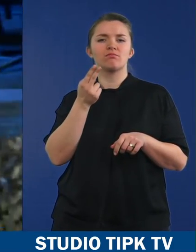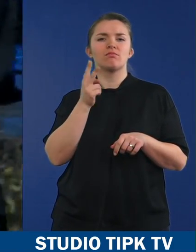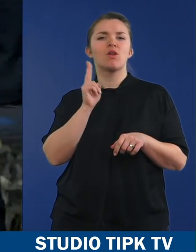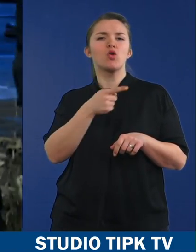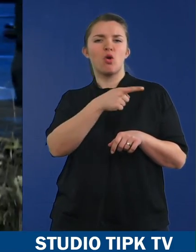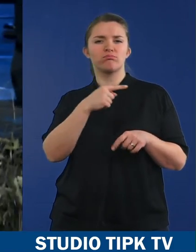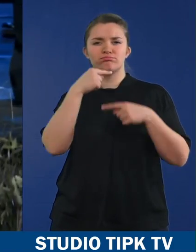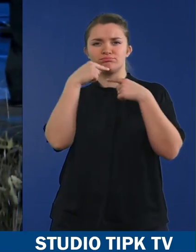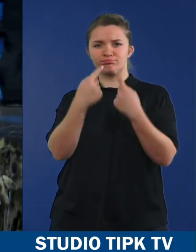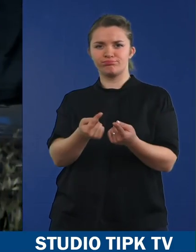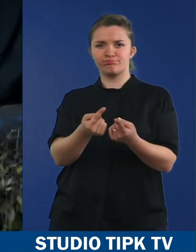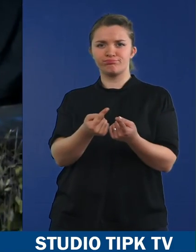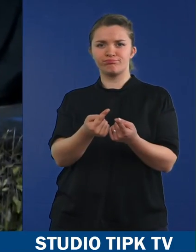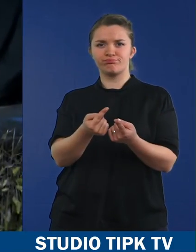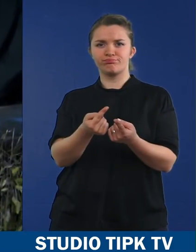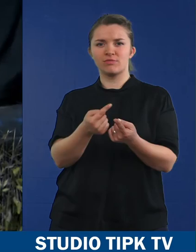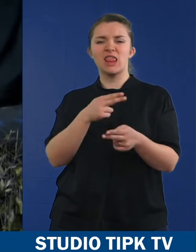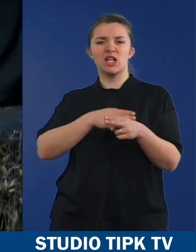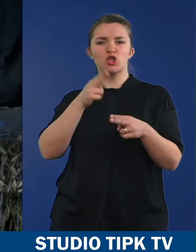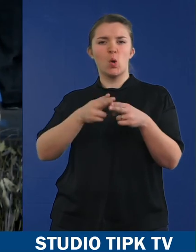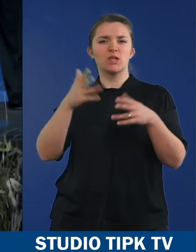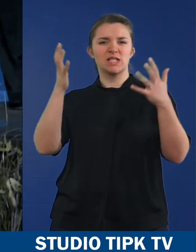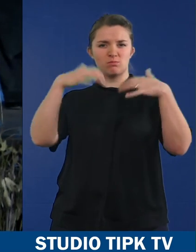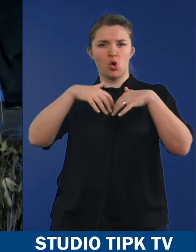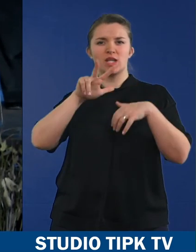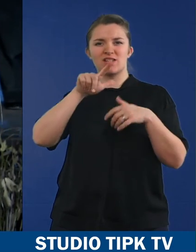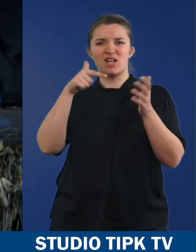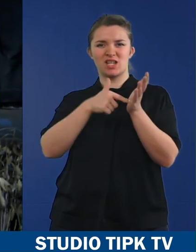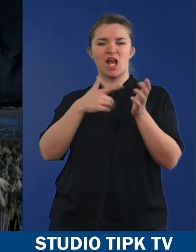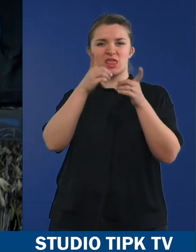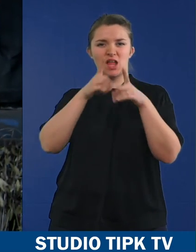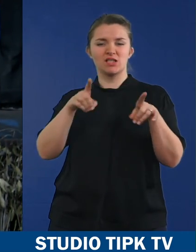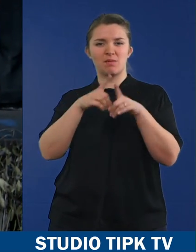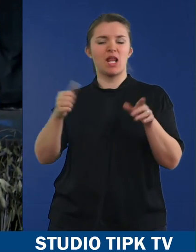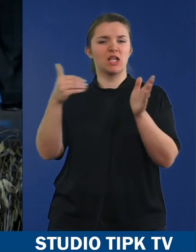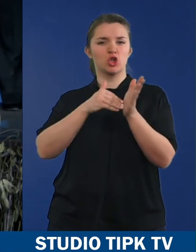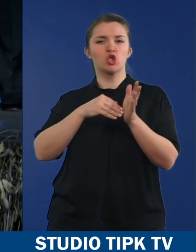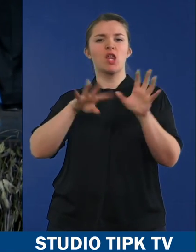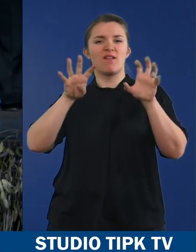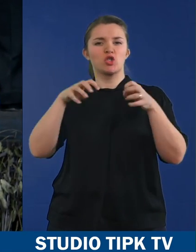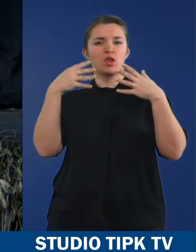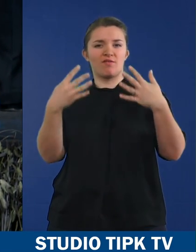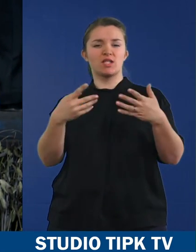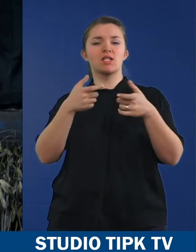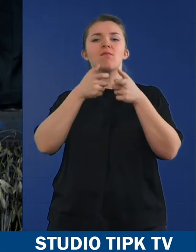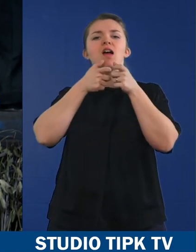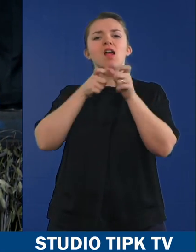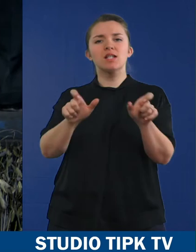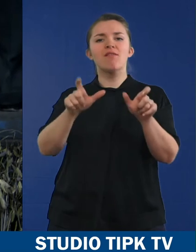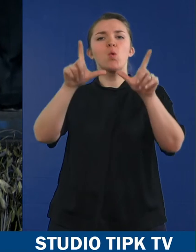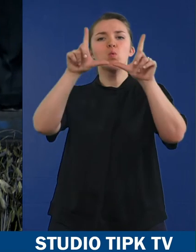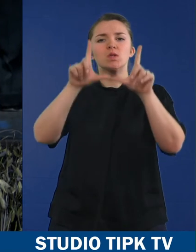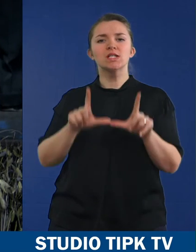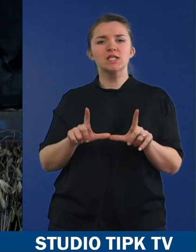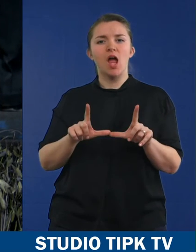je državni zbor 23. decembra 1990 razglasil ustavo